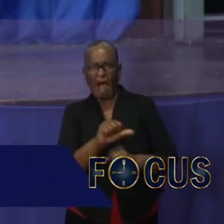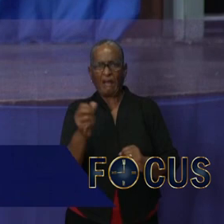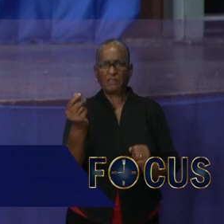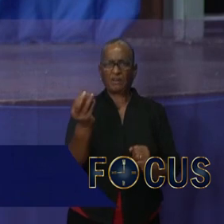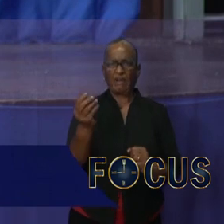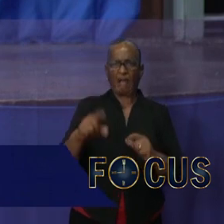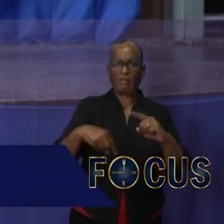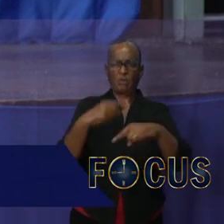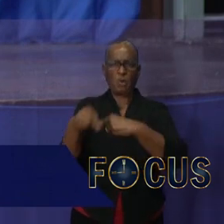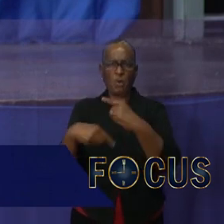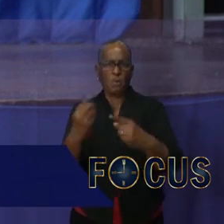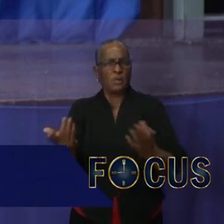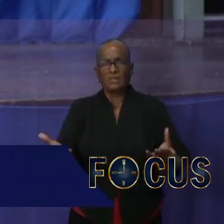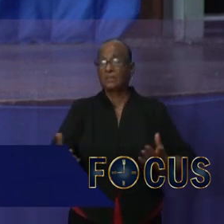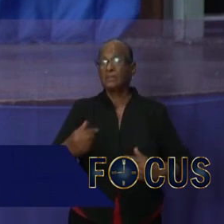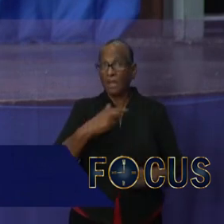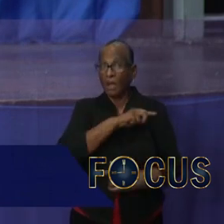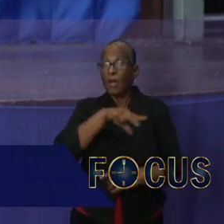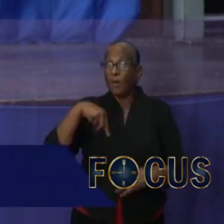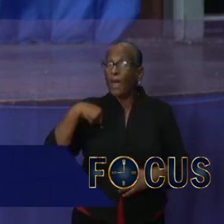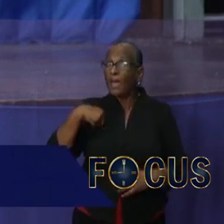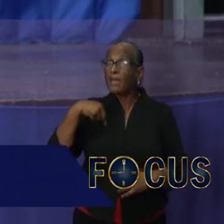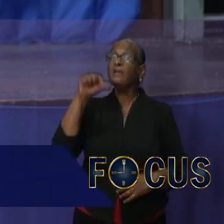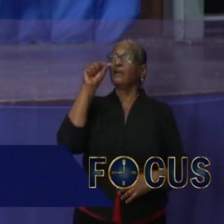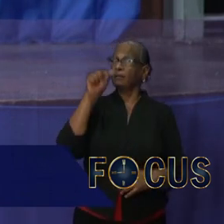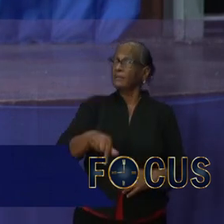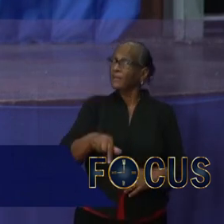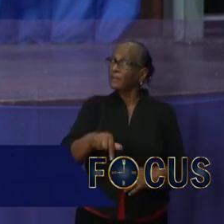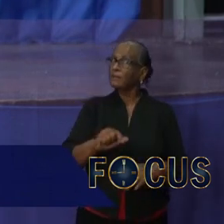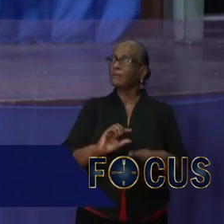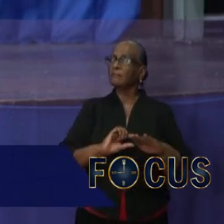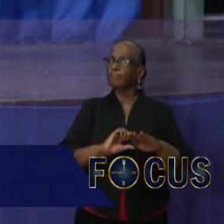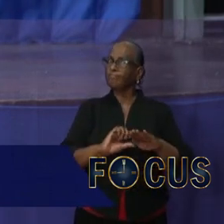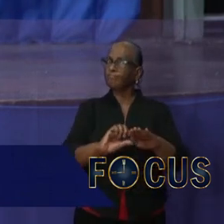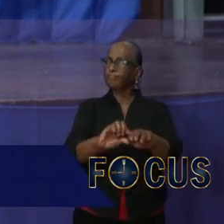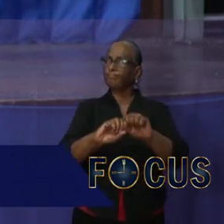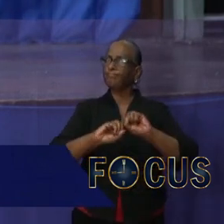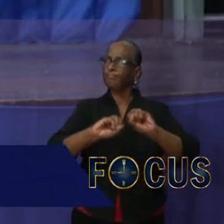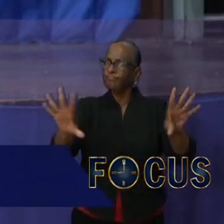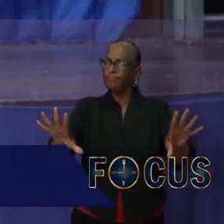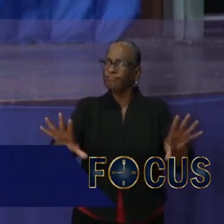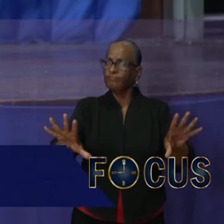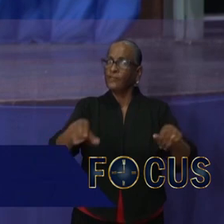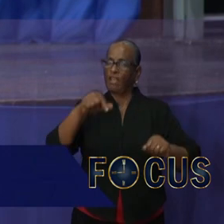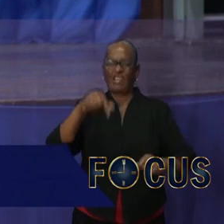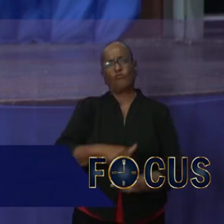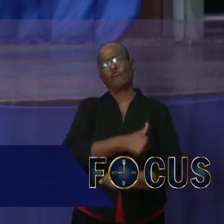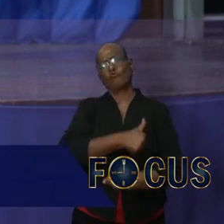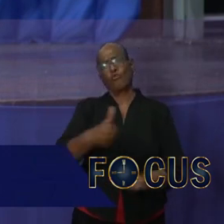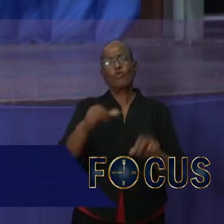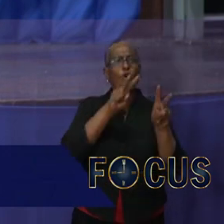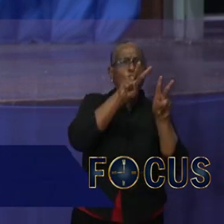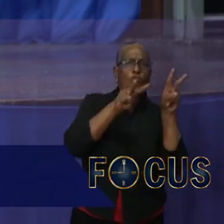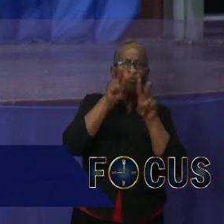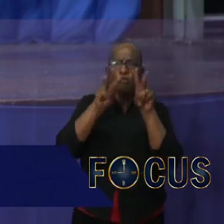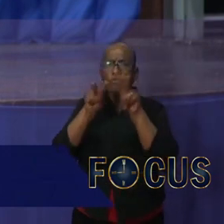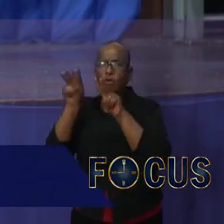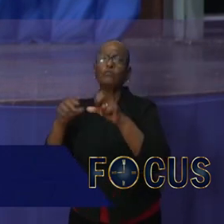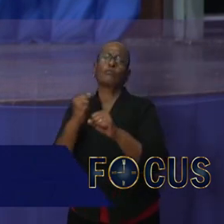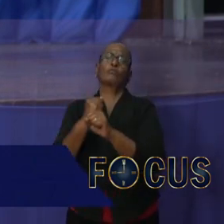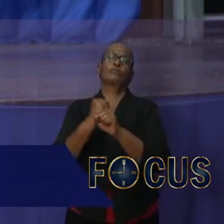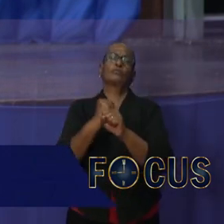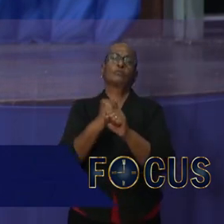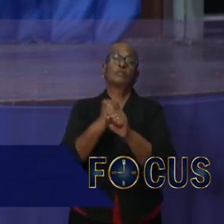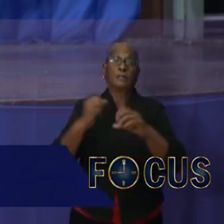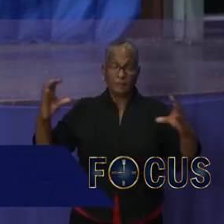hanteren. Wij gaan op al deze zaken gaan we beleid op loslaten en goede controle uitvoeren.